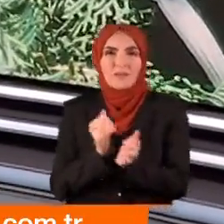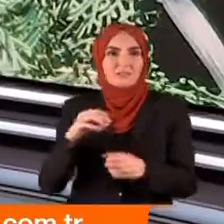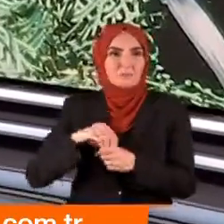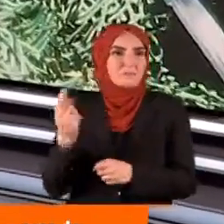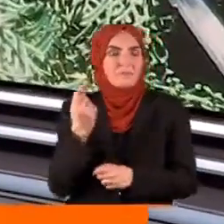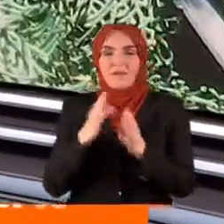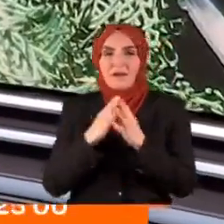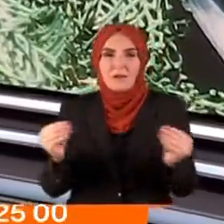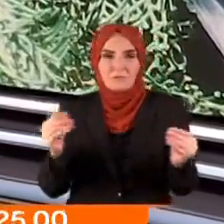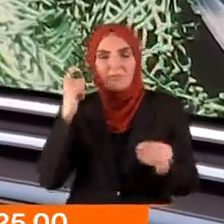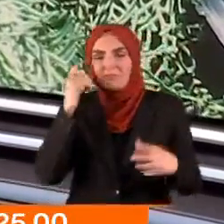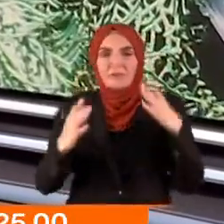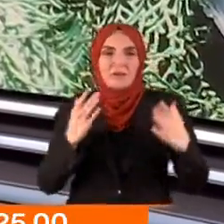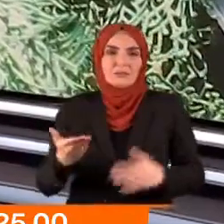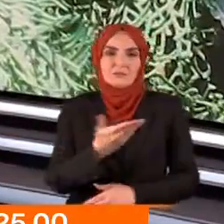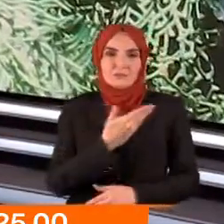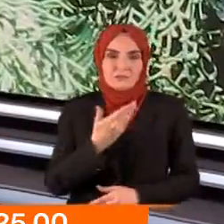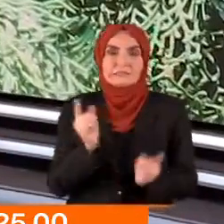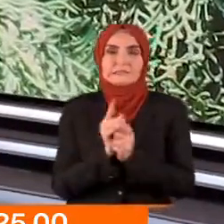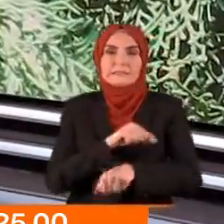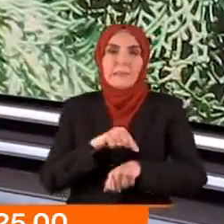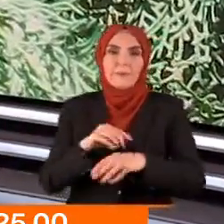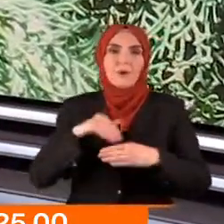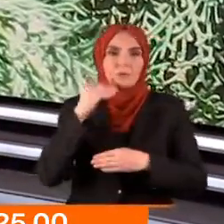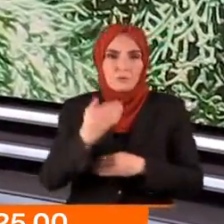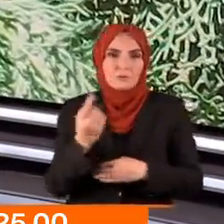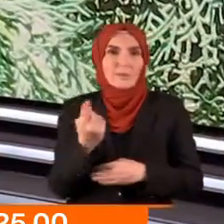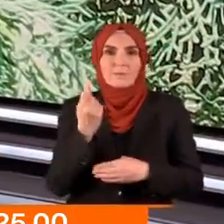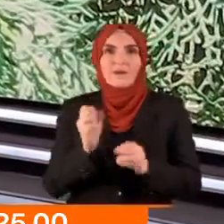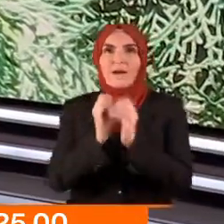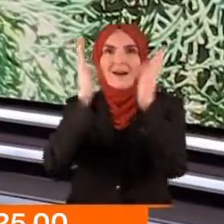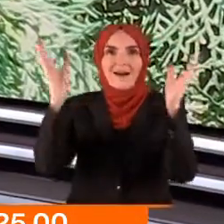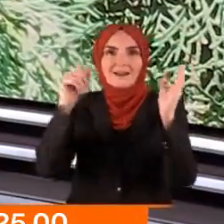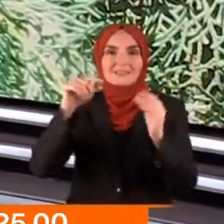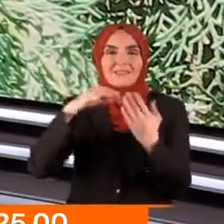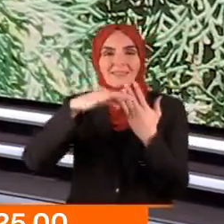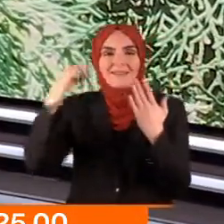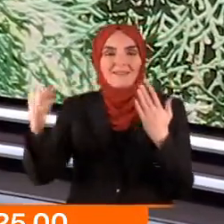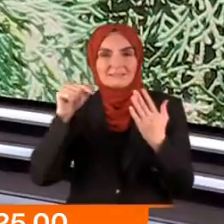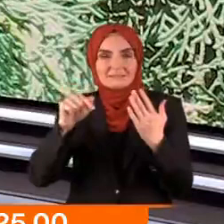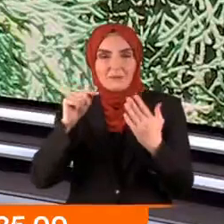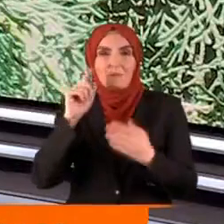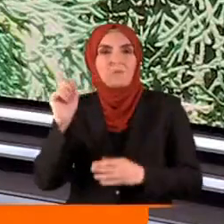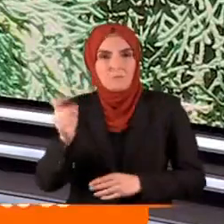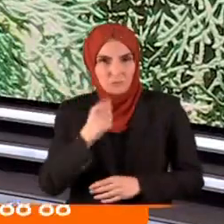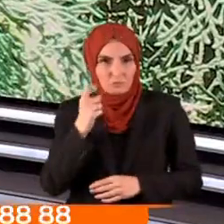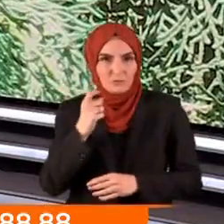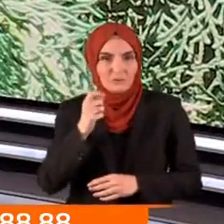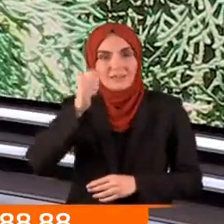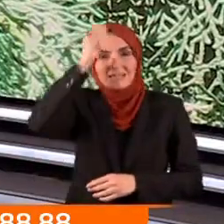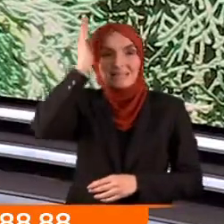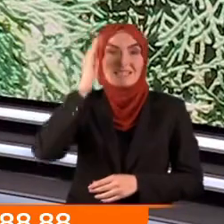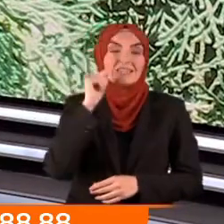çok geçmeden bir ağaçta bulundu. Onu kondu ağaçtan almak için itfaiyenin sepetine çıkan sahibi Salih Sevinç de